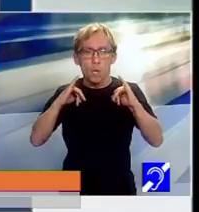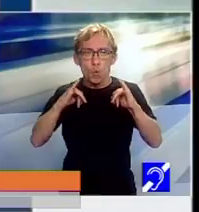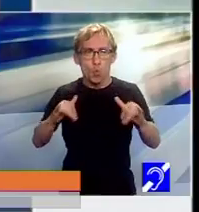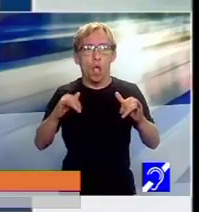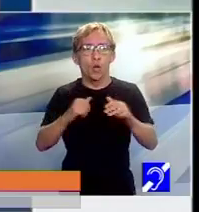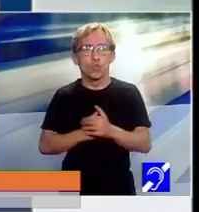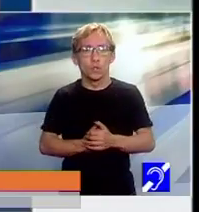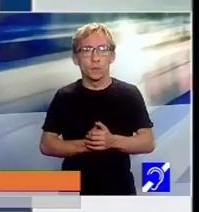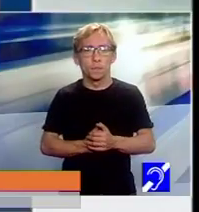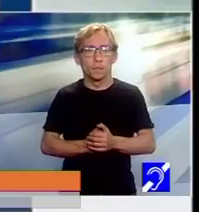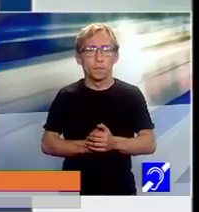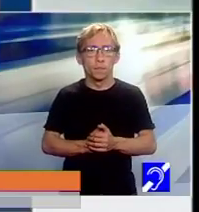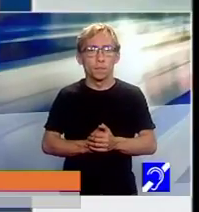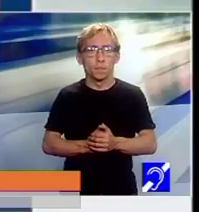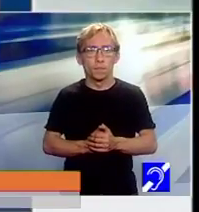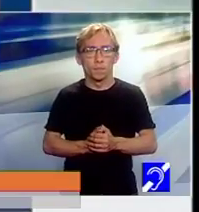foarte...